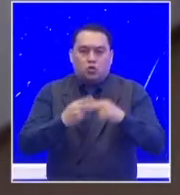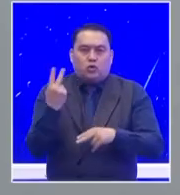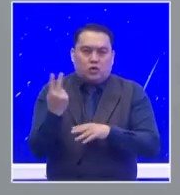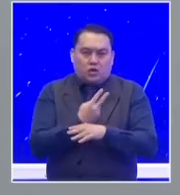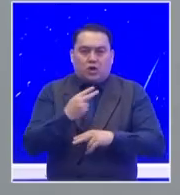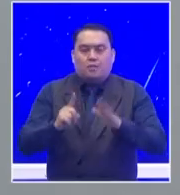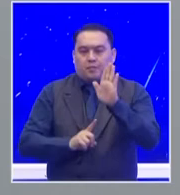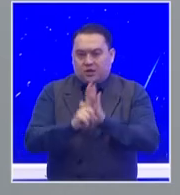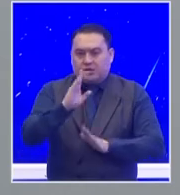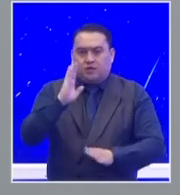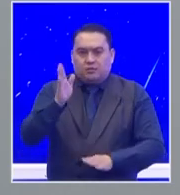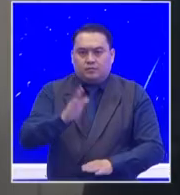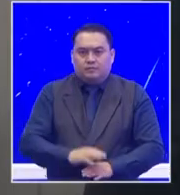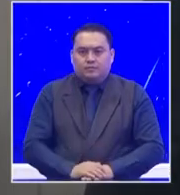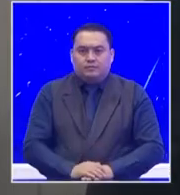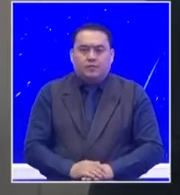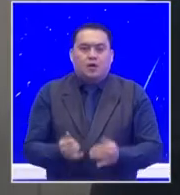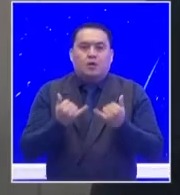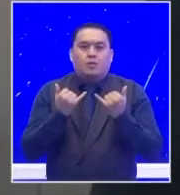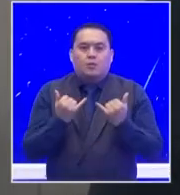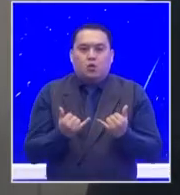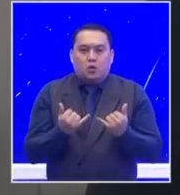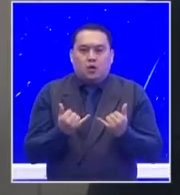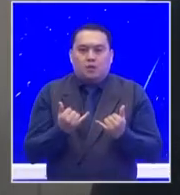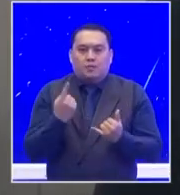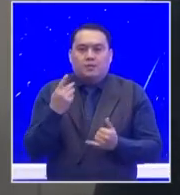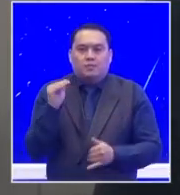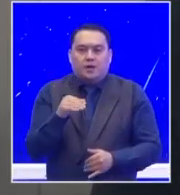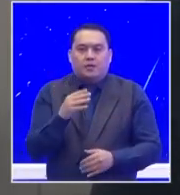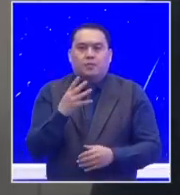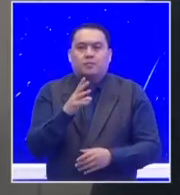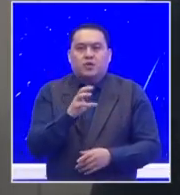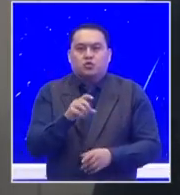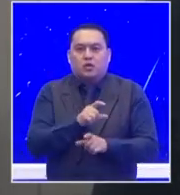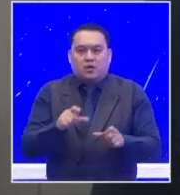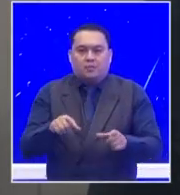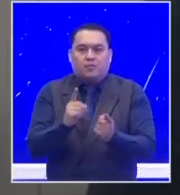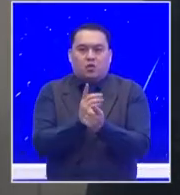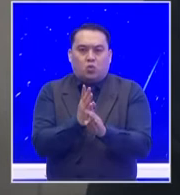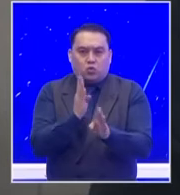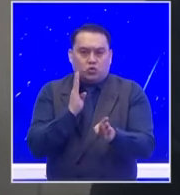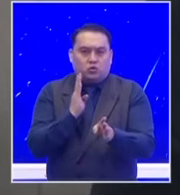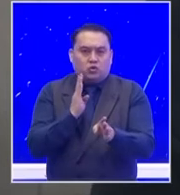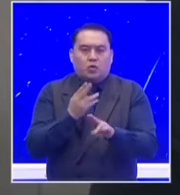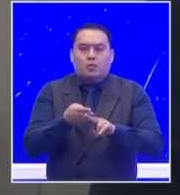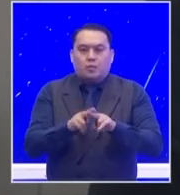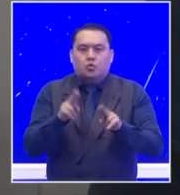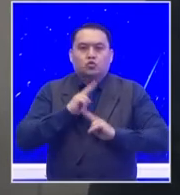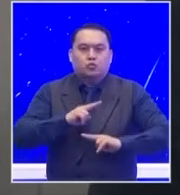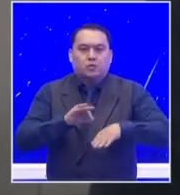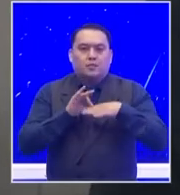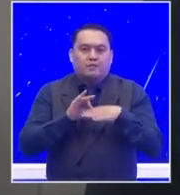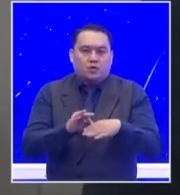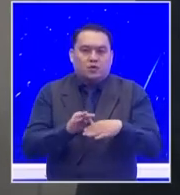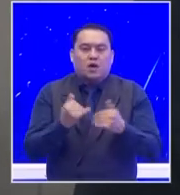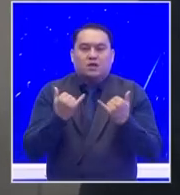үйдің құрылысын бастамақ. Бүгінгі таңда 1,5 мың адамдай кезекте тұр Текелі қаласының өзінде. Бұл бағытта жұмыс атқарып жатырмыз. Қазір